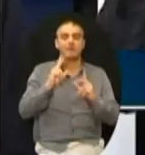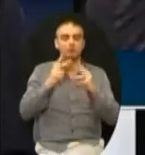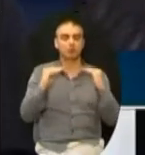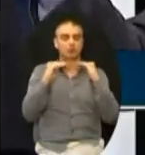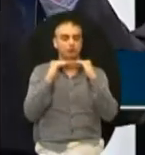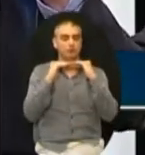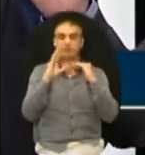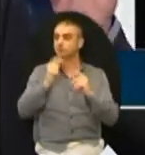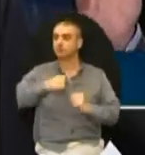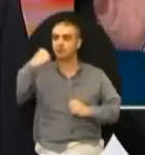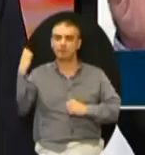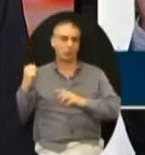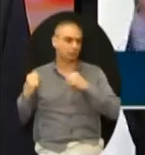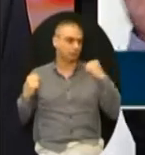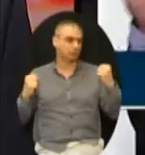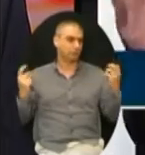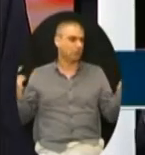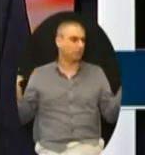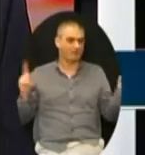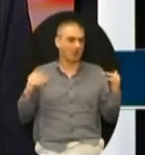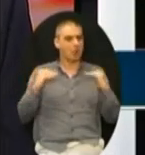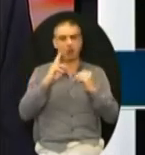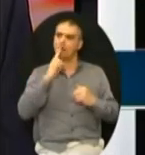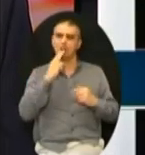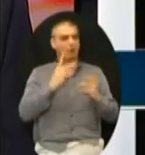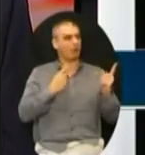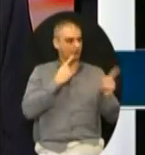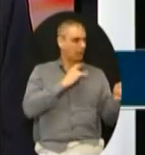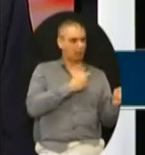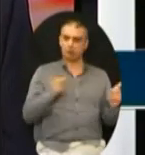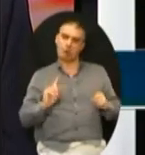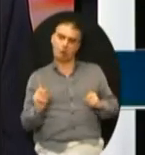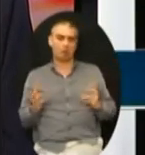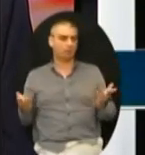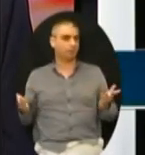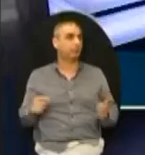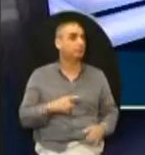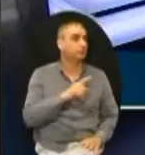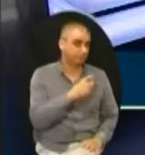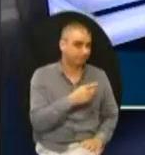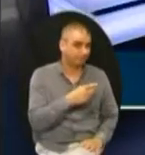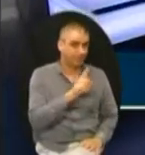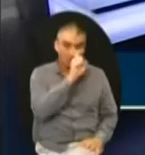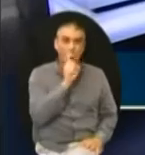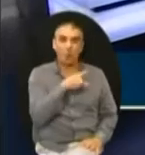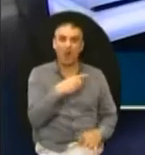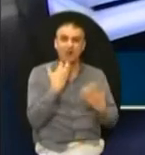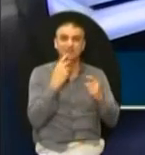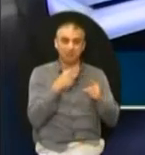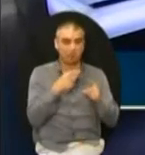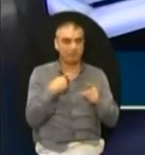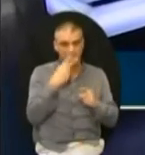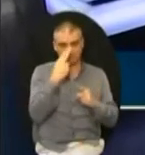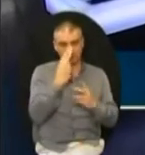שוויוני. אולי, אולי בין באמת... אם זה בא מימין ובין אם זה בא משמאל ולא סטנדרטים. אז אולי, אולי באמת, דוב חיים, אולי באמת הסיפור פה, ואני מנסה